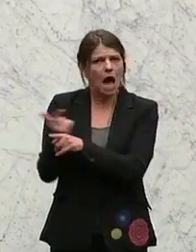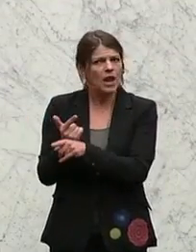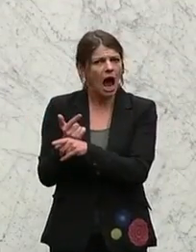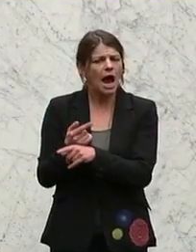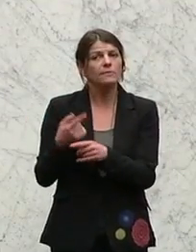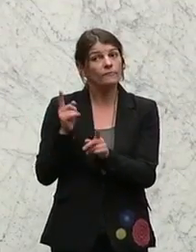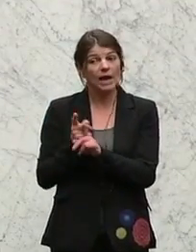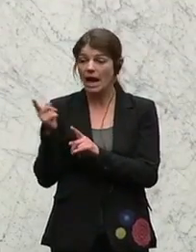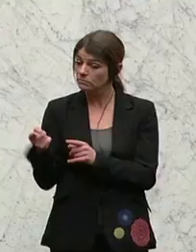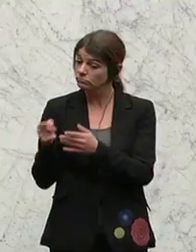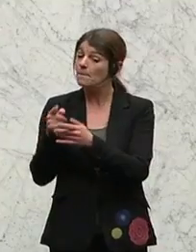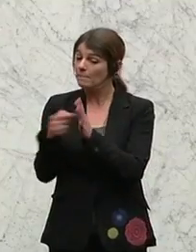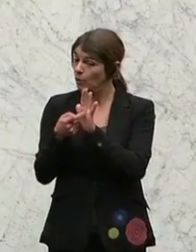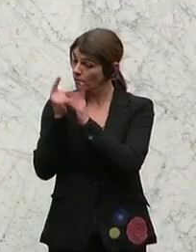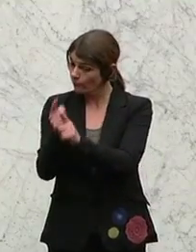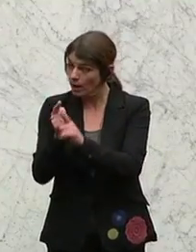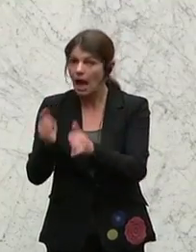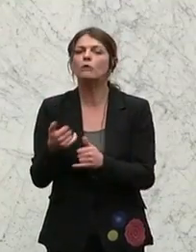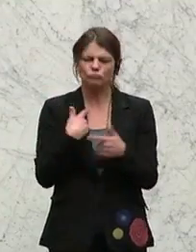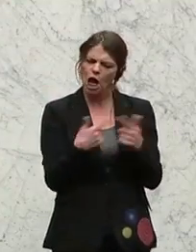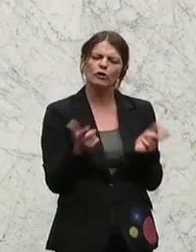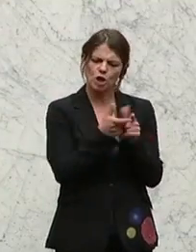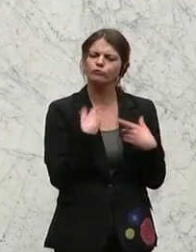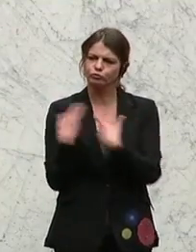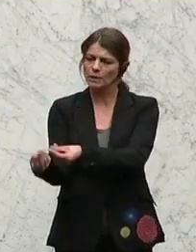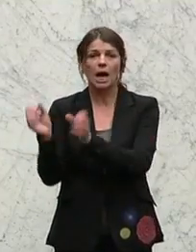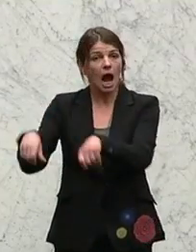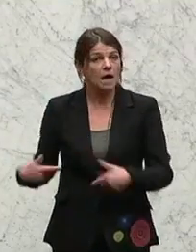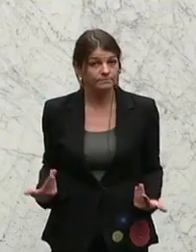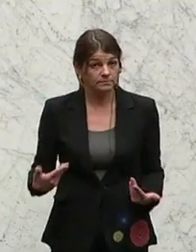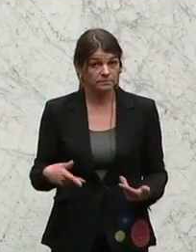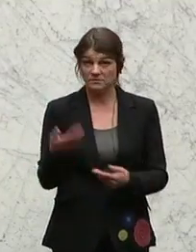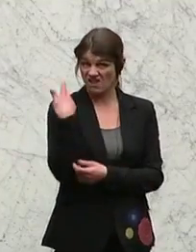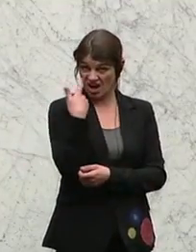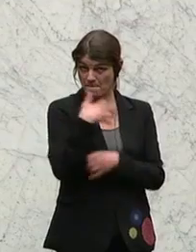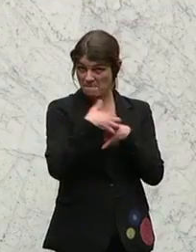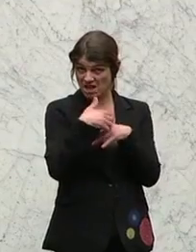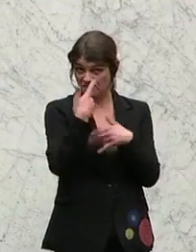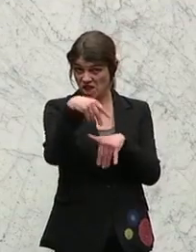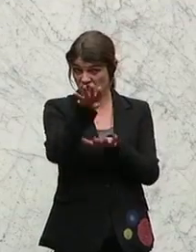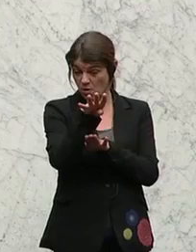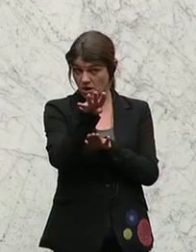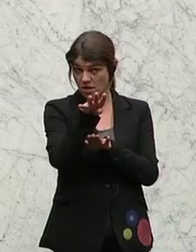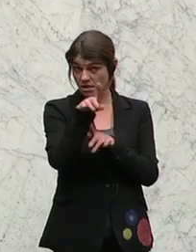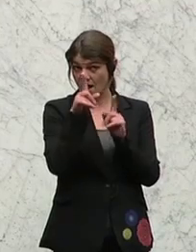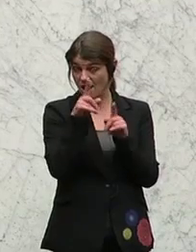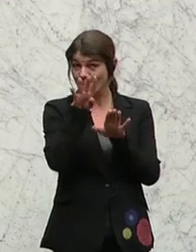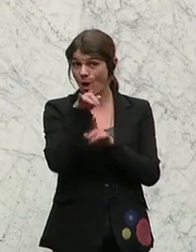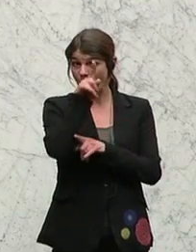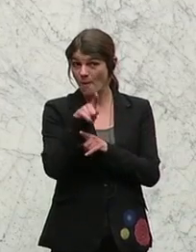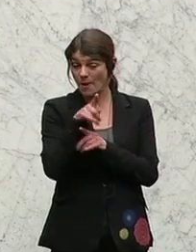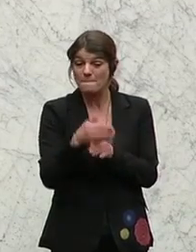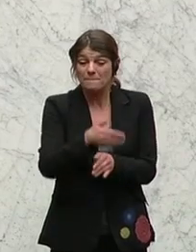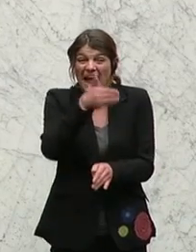bei Einhaltung der dargelegten Bedingungen eine Landeshaftung zu gewähren. 2009 im März, gerade einmal 9 Monate vor